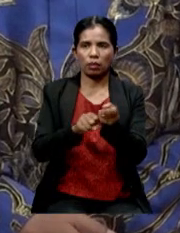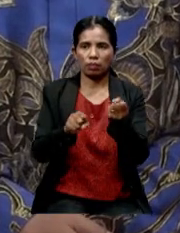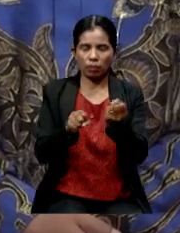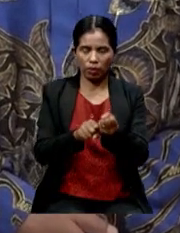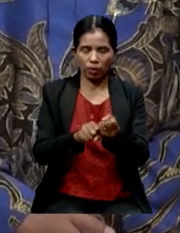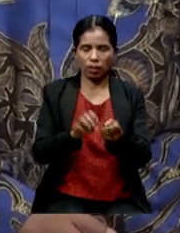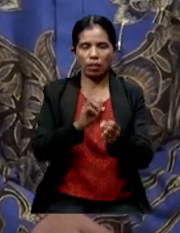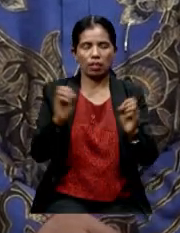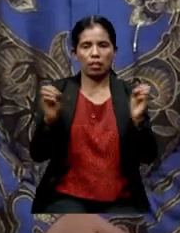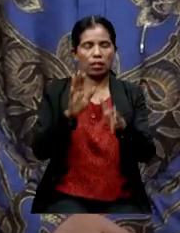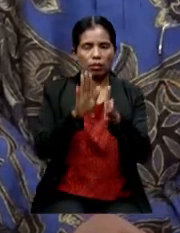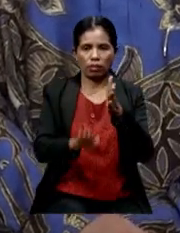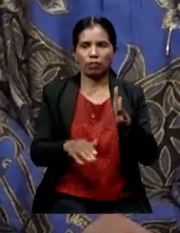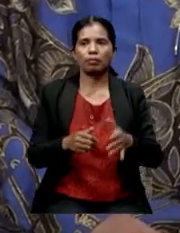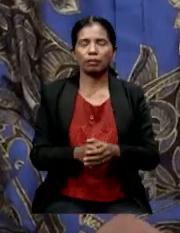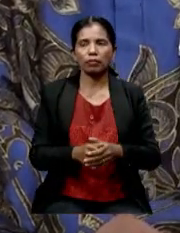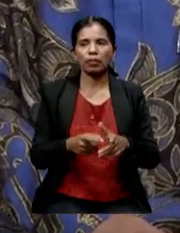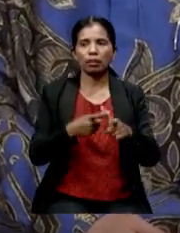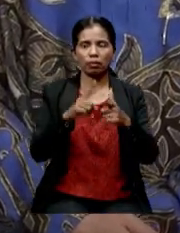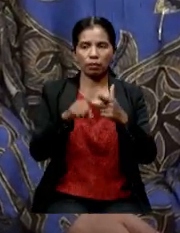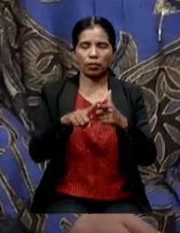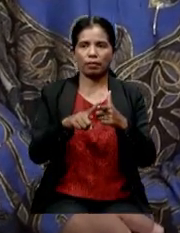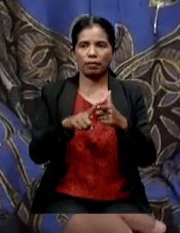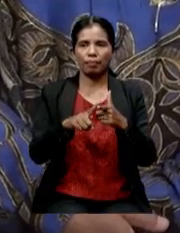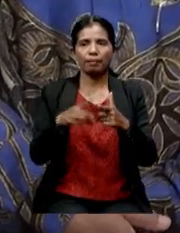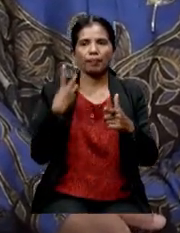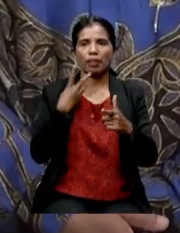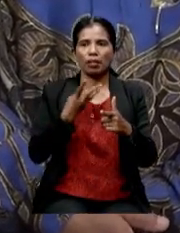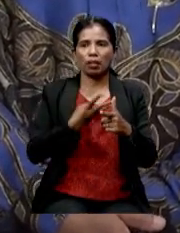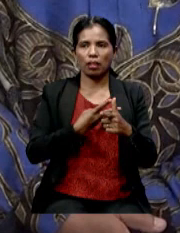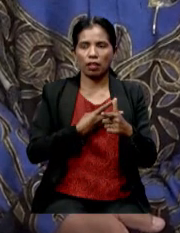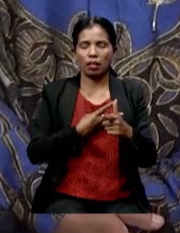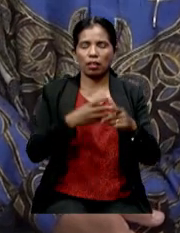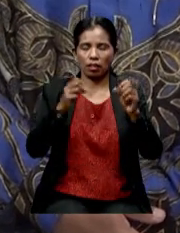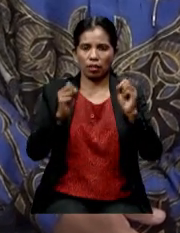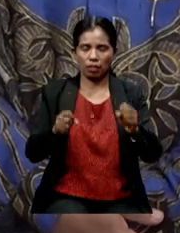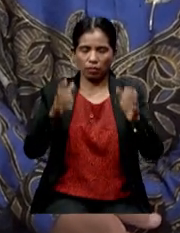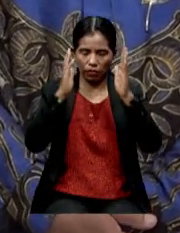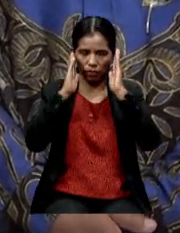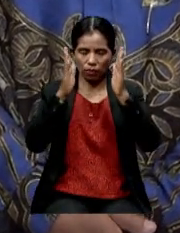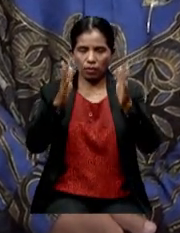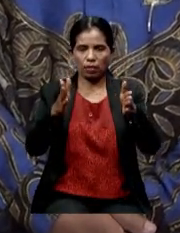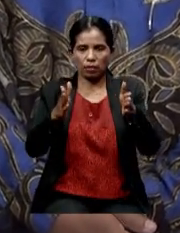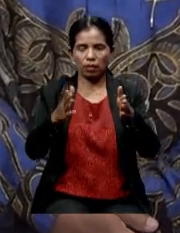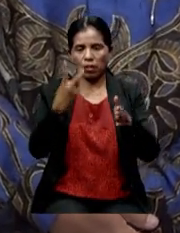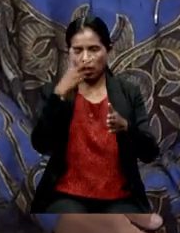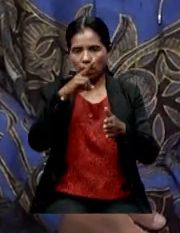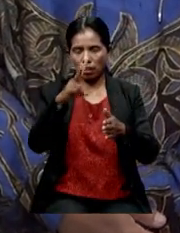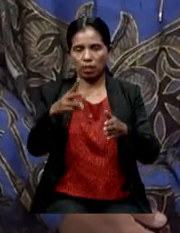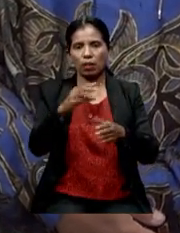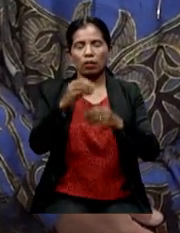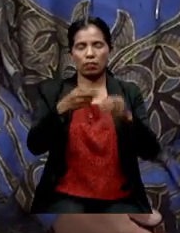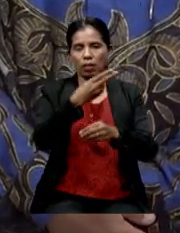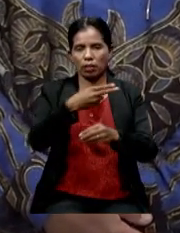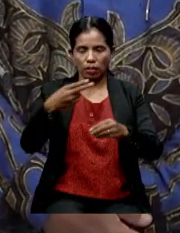berhenti. Yang kedua, kami berbagi pandangan tentang Indonesia